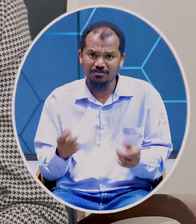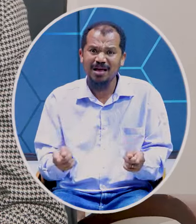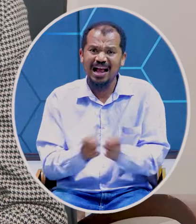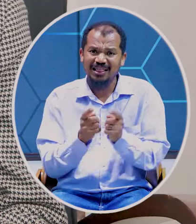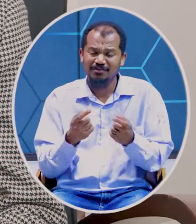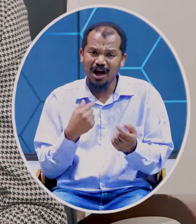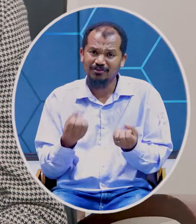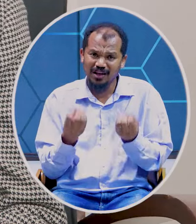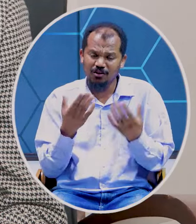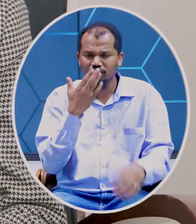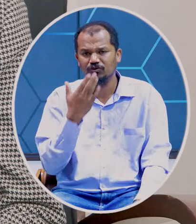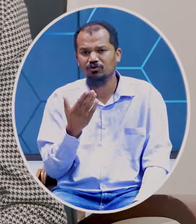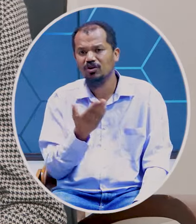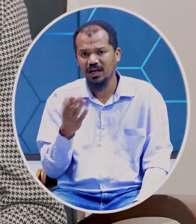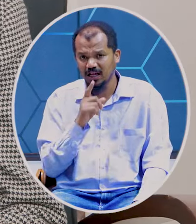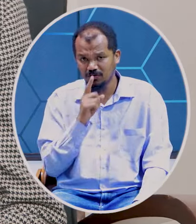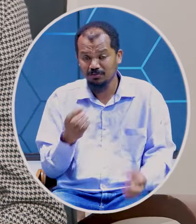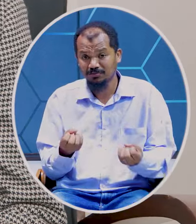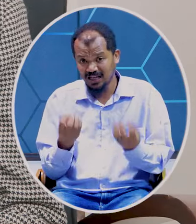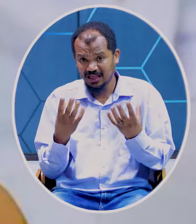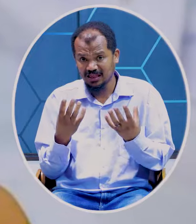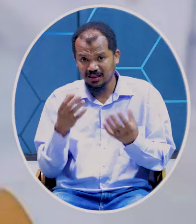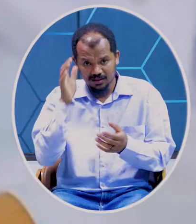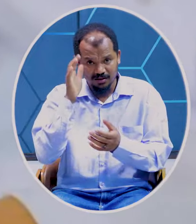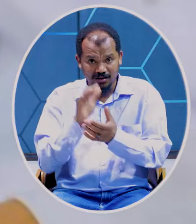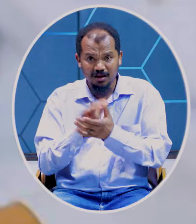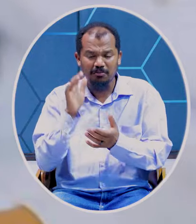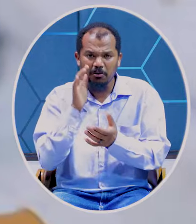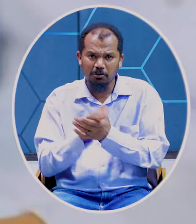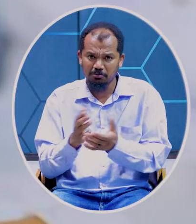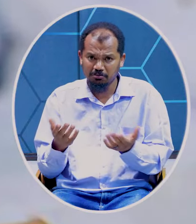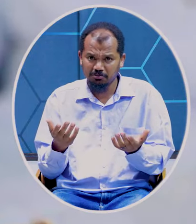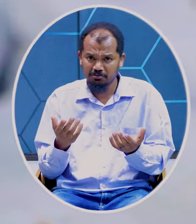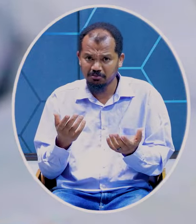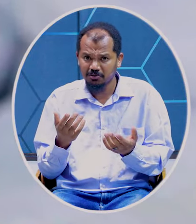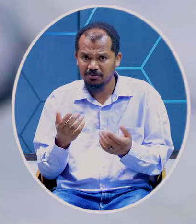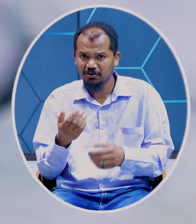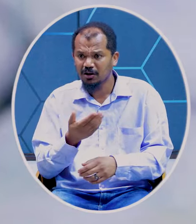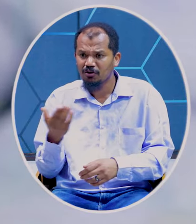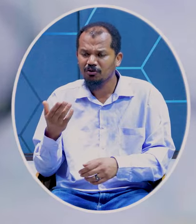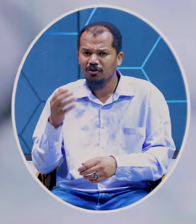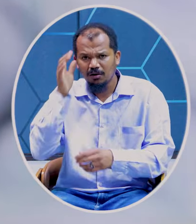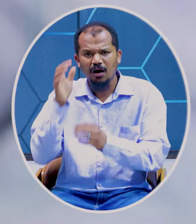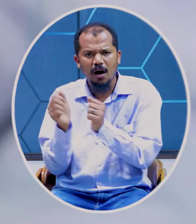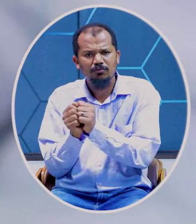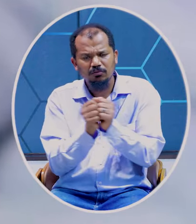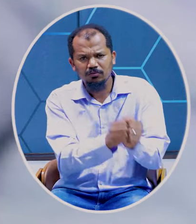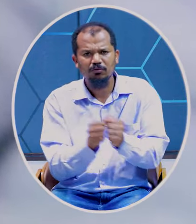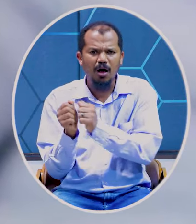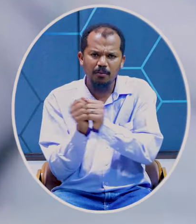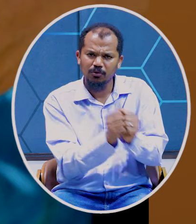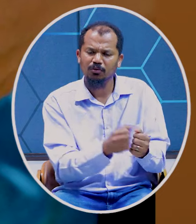አሁን የሚያጋጥመኝ አብዛኛው ጥሩ ነገር ነው። እኔ በብዛት ከባለቤቶቻቸው ጋር አሁን ባልም ከሚስቱ ሚስትም ከባሏ ጋር መምጣት